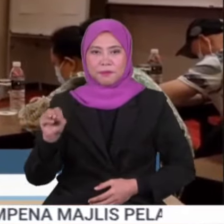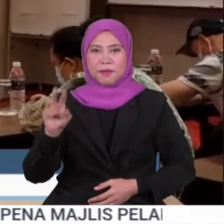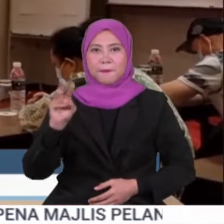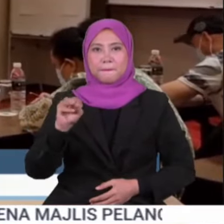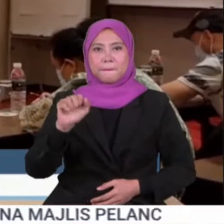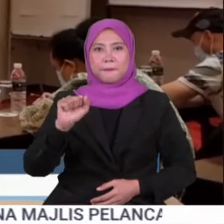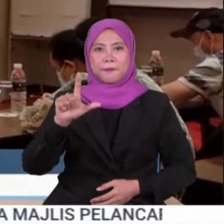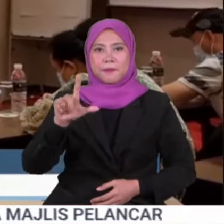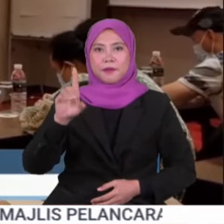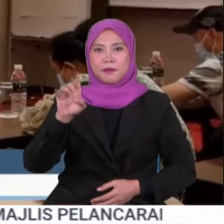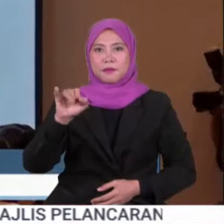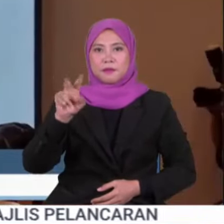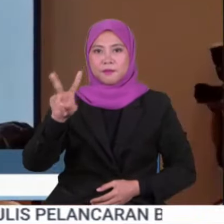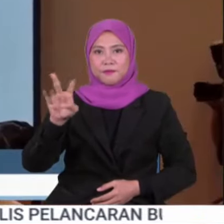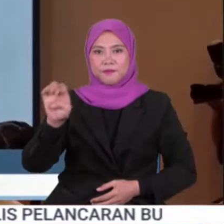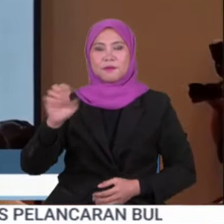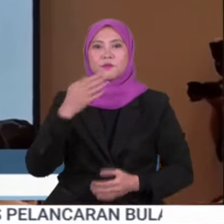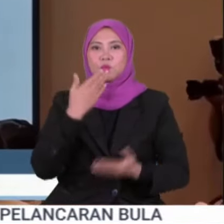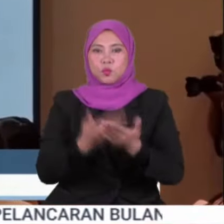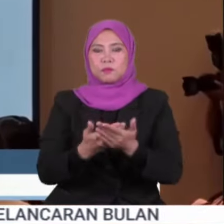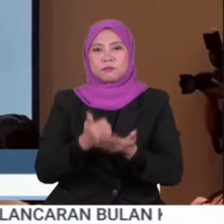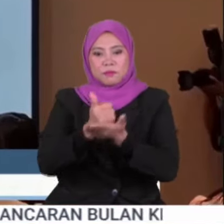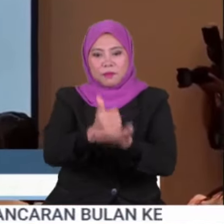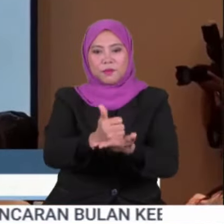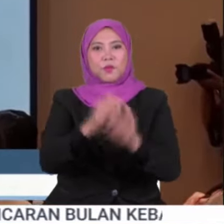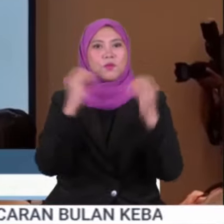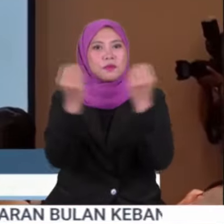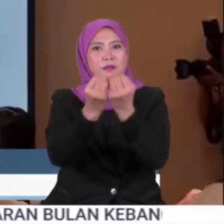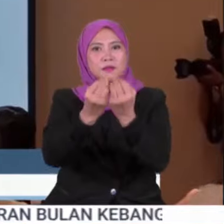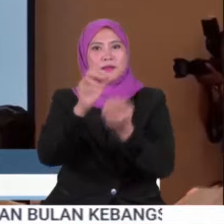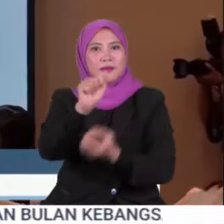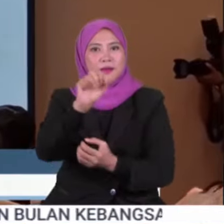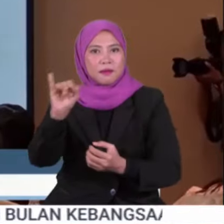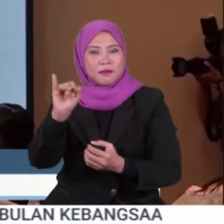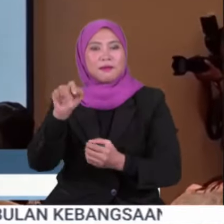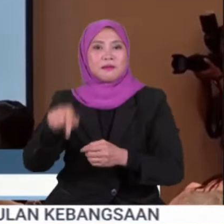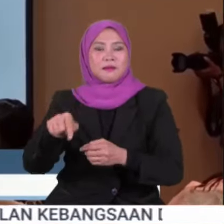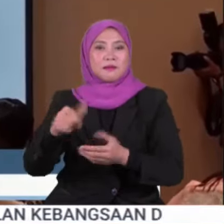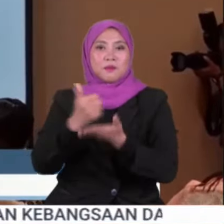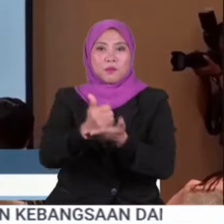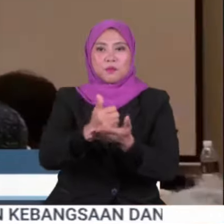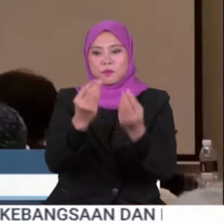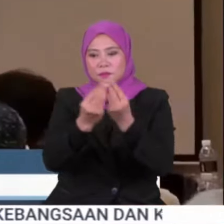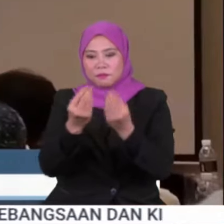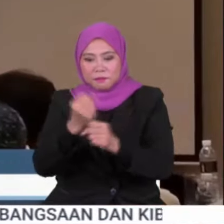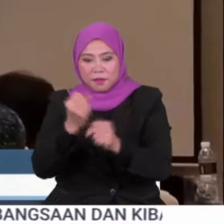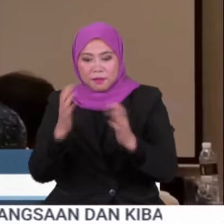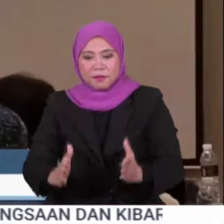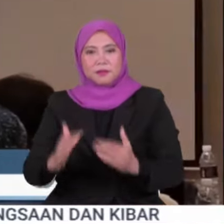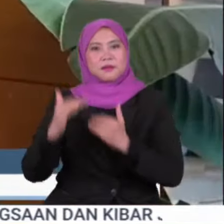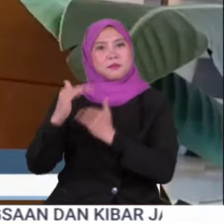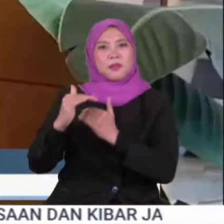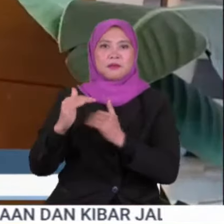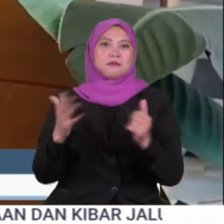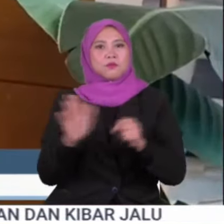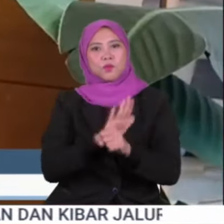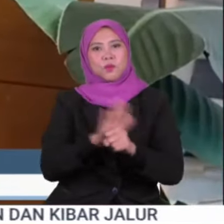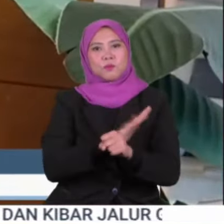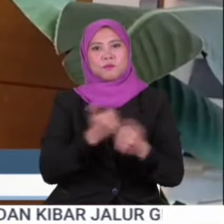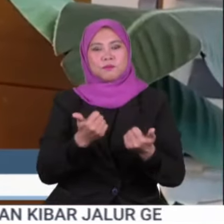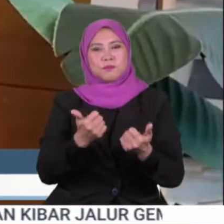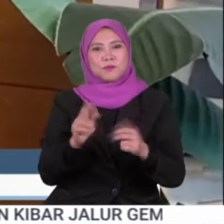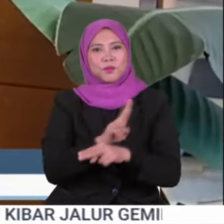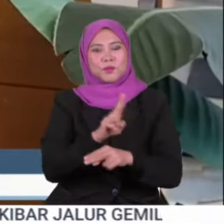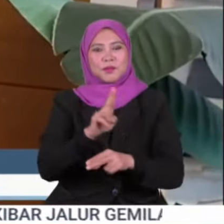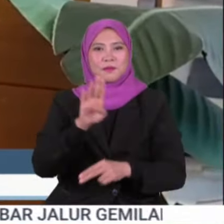yang bersetuju AI membantu organisasi media menghasilkan kandungan semasa dengan jumlah tenaga kerja terhad. And